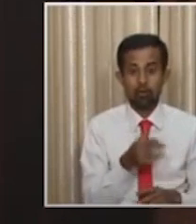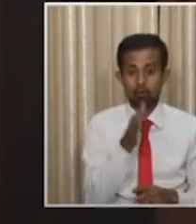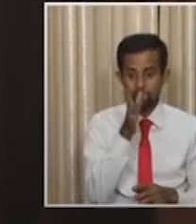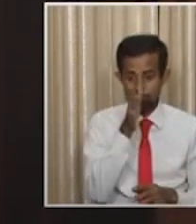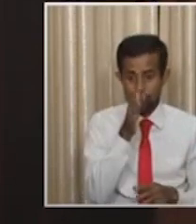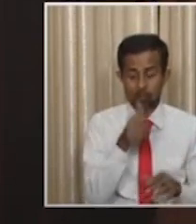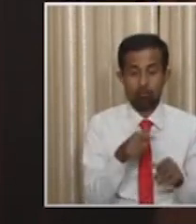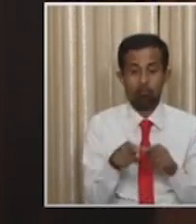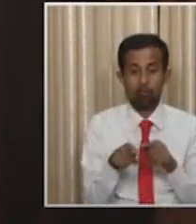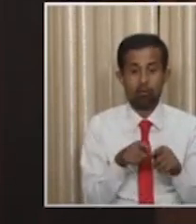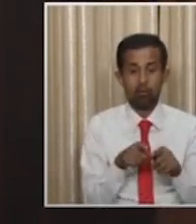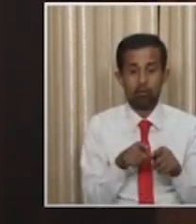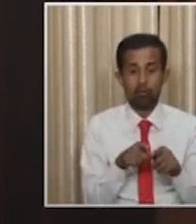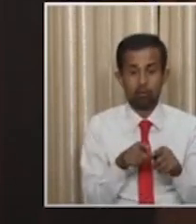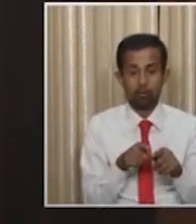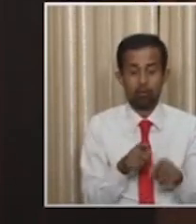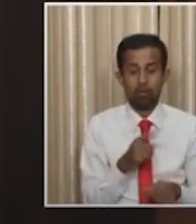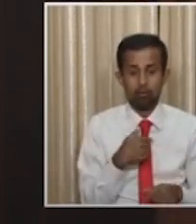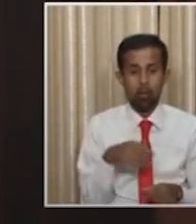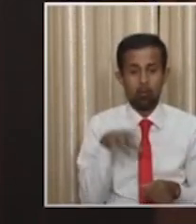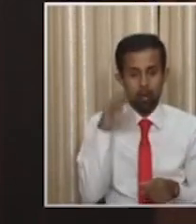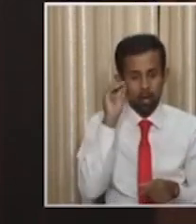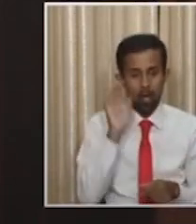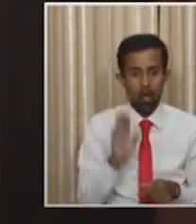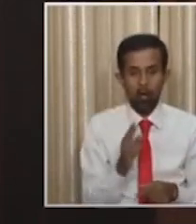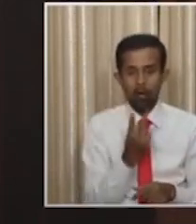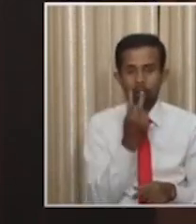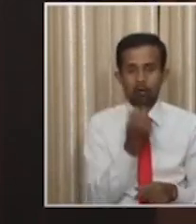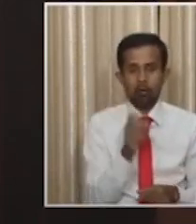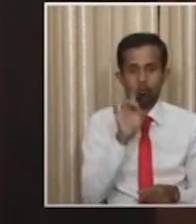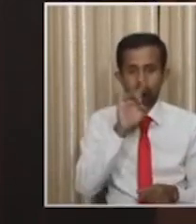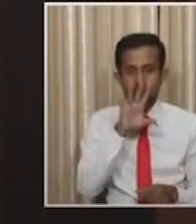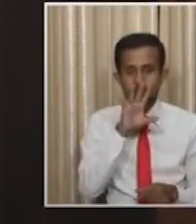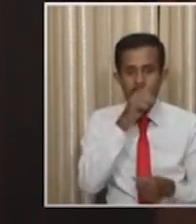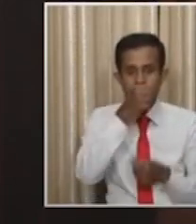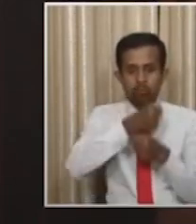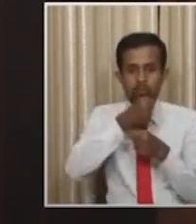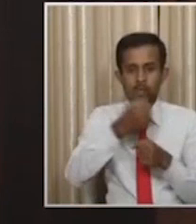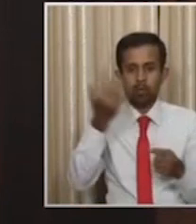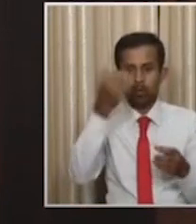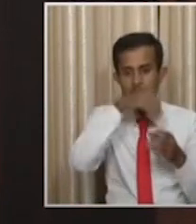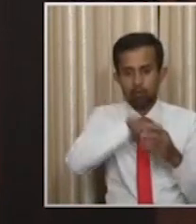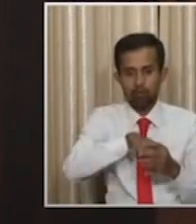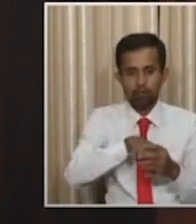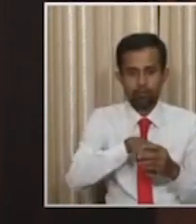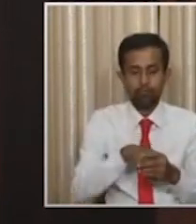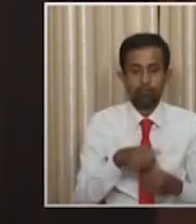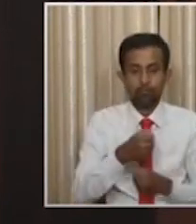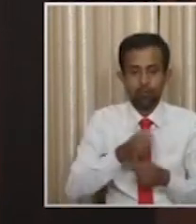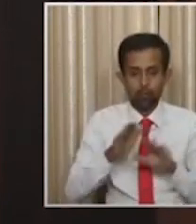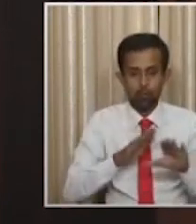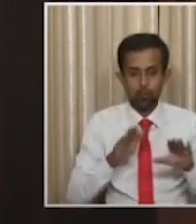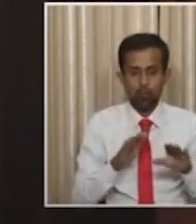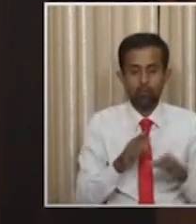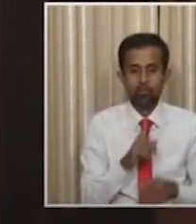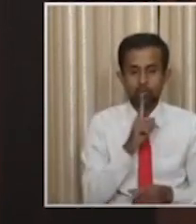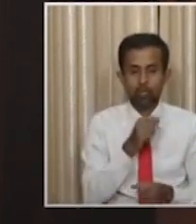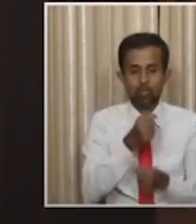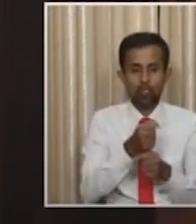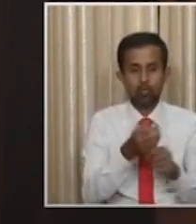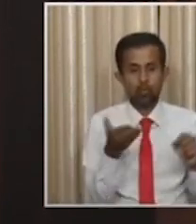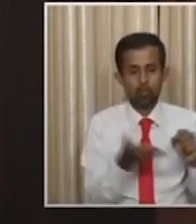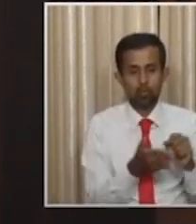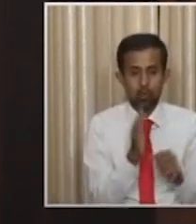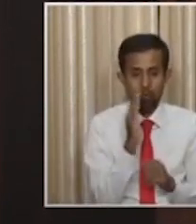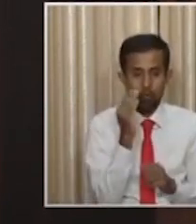ஆட்சிக்கு வருவதற்காக நீங்கள் நல்லாட்சி என்கிற அந்த போர்வையிலே மறைந்து, நீங்களும் உங்களுடைய கூட்டம், உங்களுடைய தலைவர்களும்,